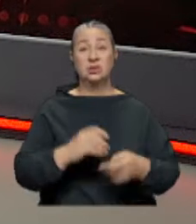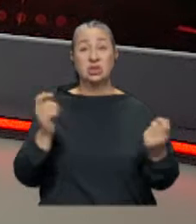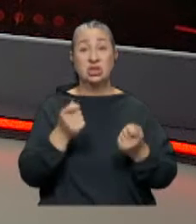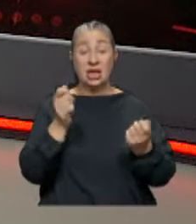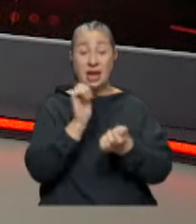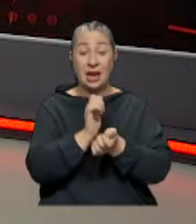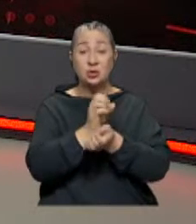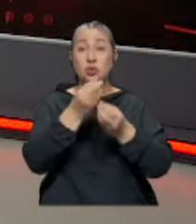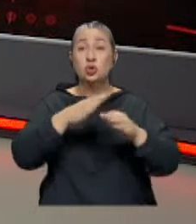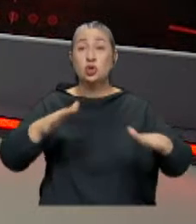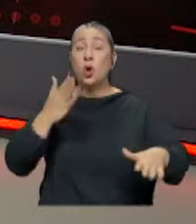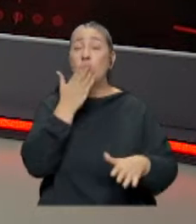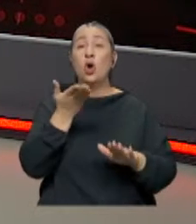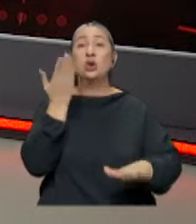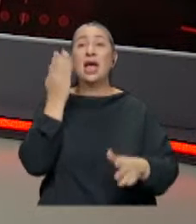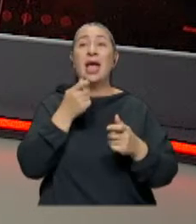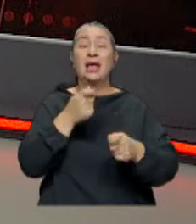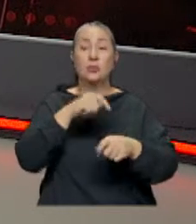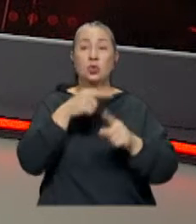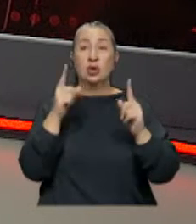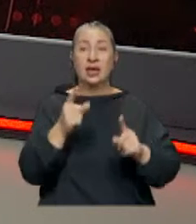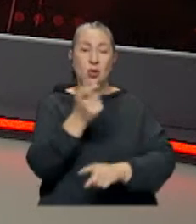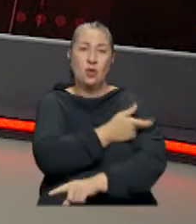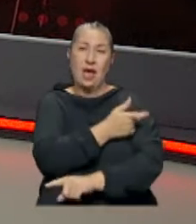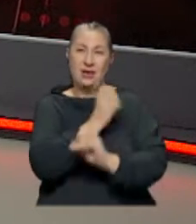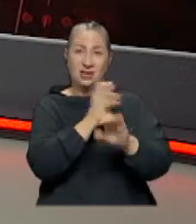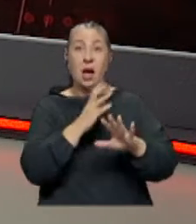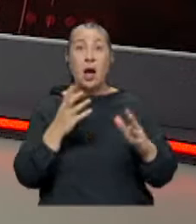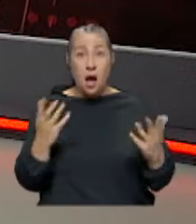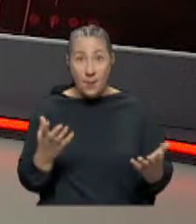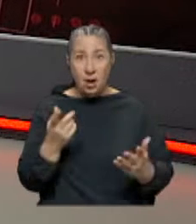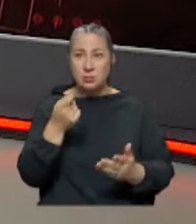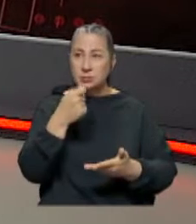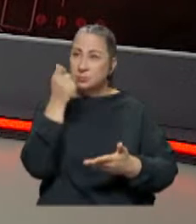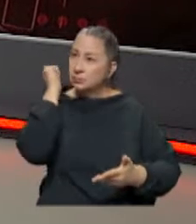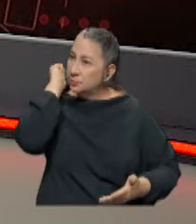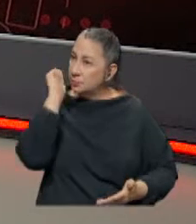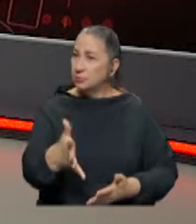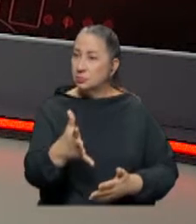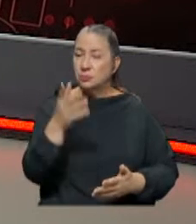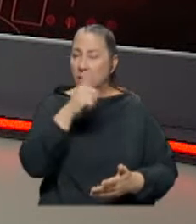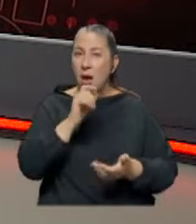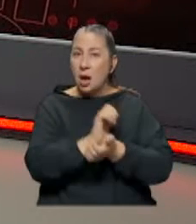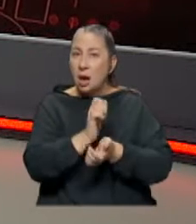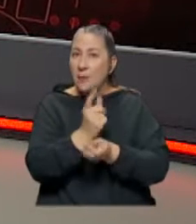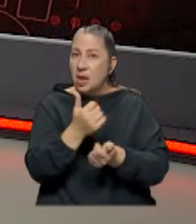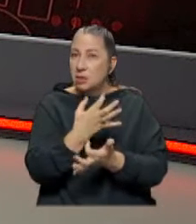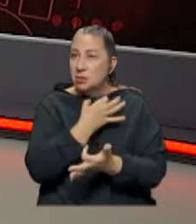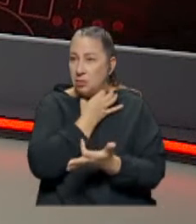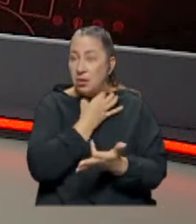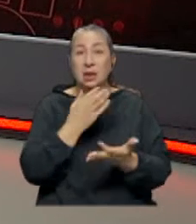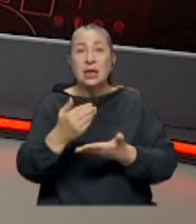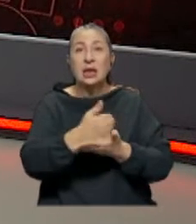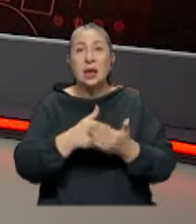Çalışan aileler çocuklarını okul öncesi eğitim döneminde kreşe gönderiyor. Ancak yüksek ücretler ailelerin bütçesini zorluyor.